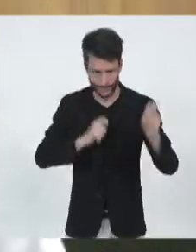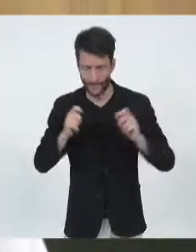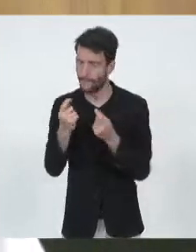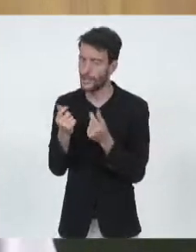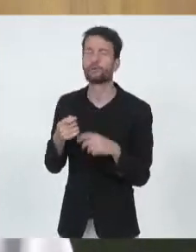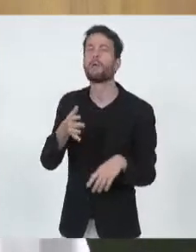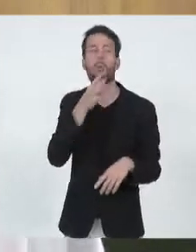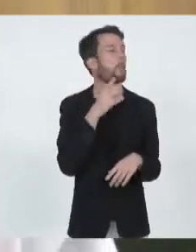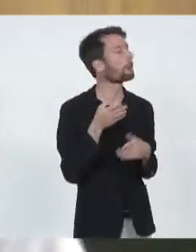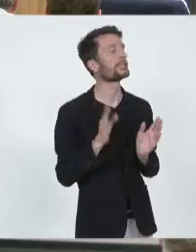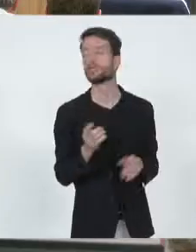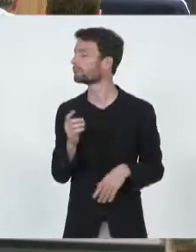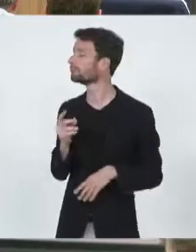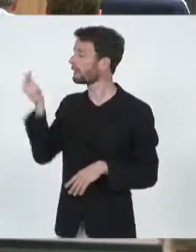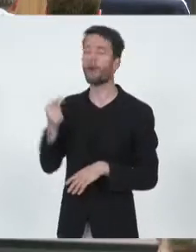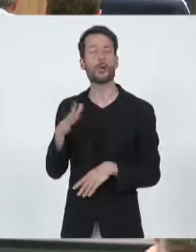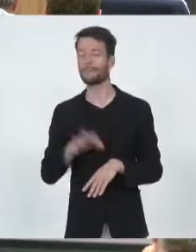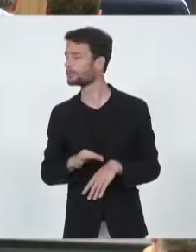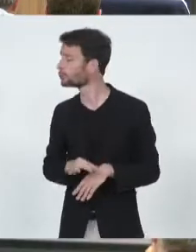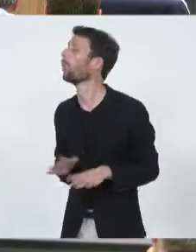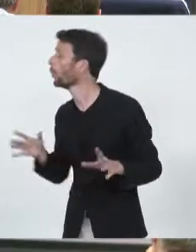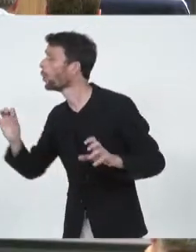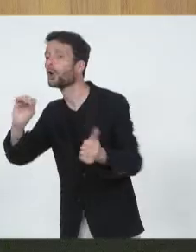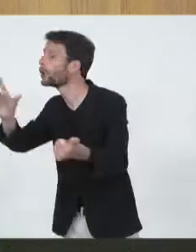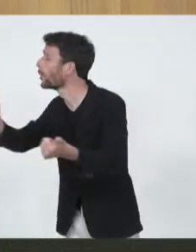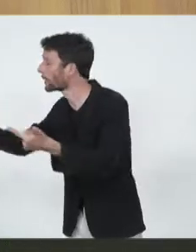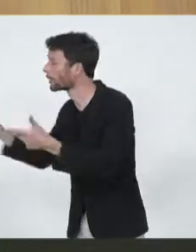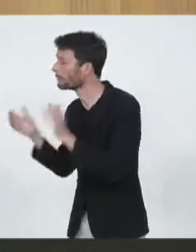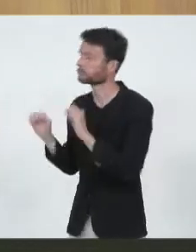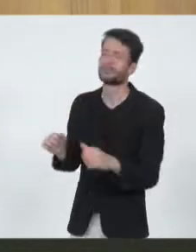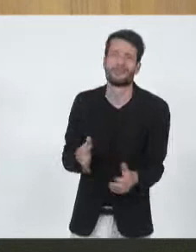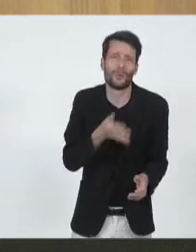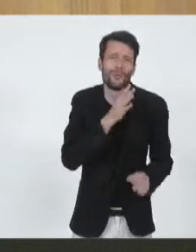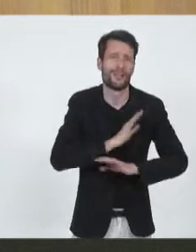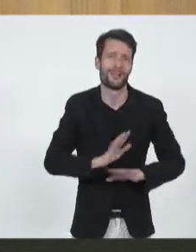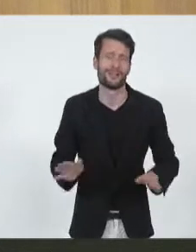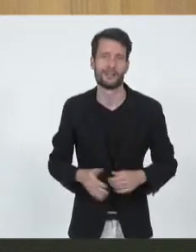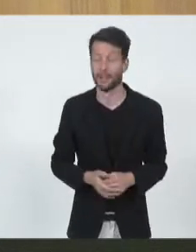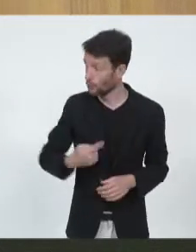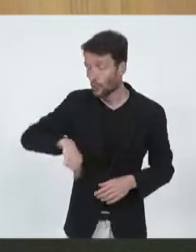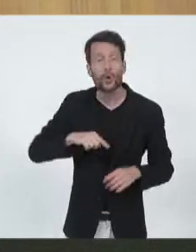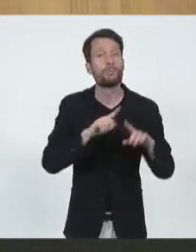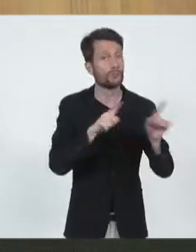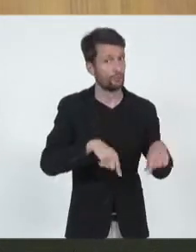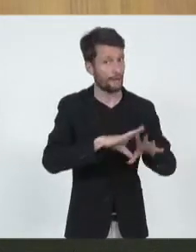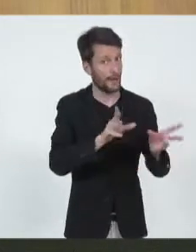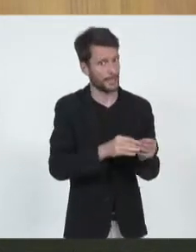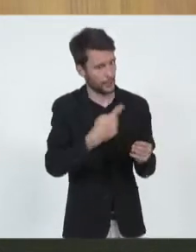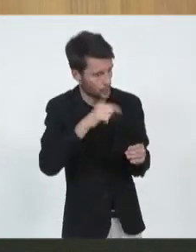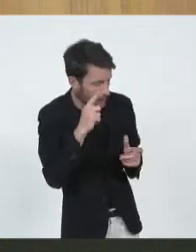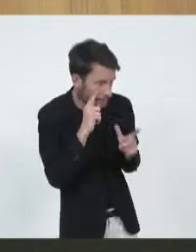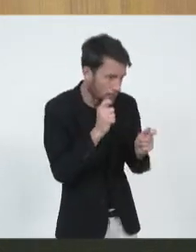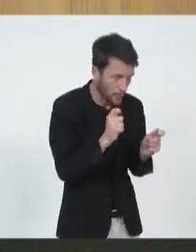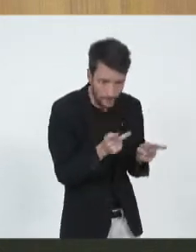coin de table, dans un contexte certes d'attention au pouvoir d'achat, mais je crois qu'on y fait très attention au pouvoir d'achat ici, en mettant en